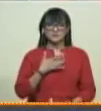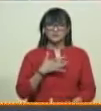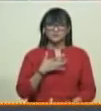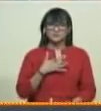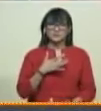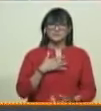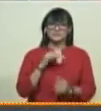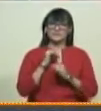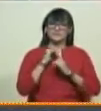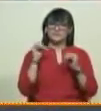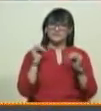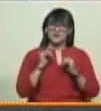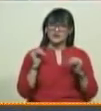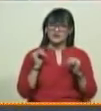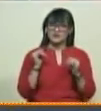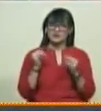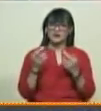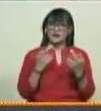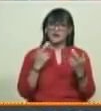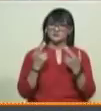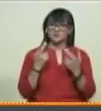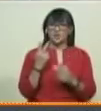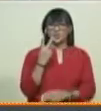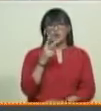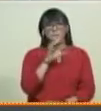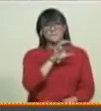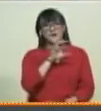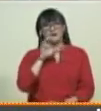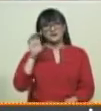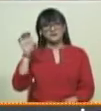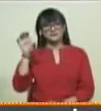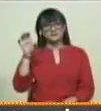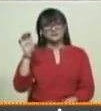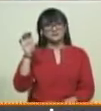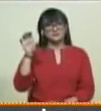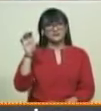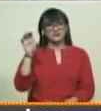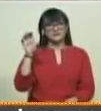las relaciones bilaterales entre los dos países